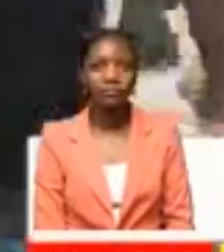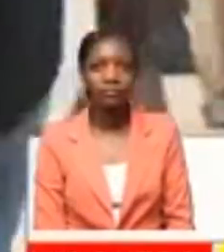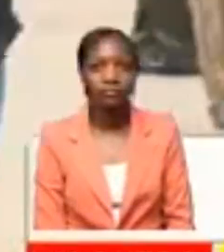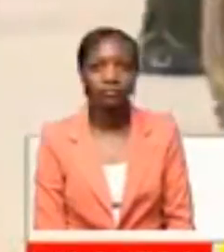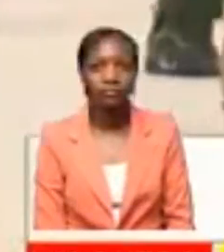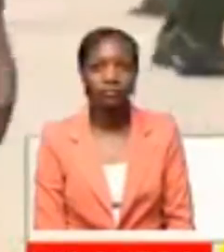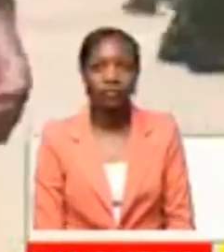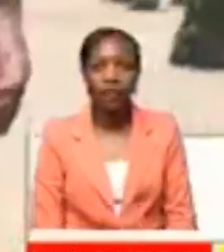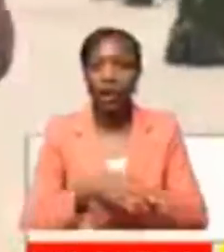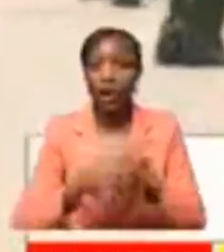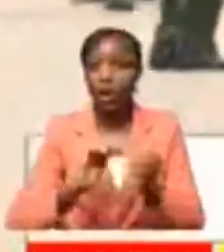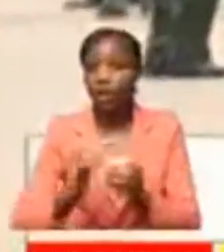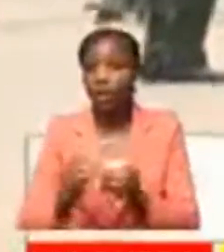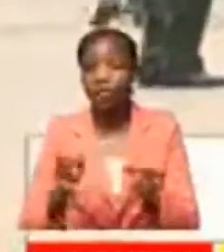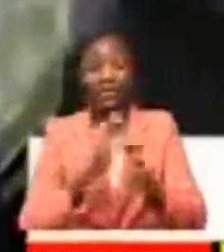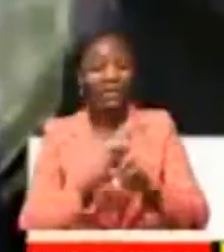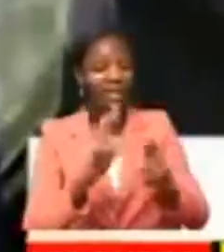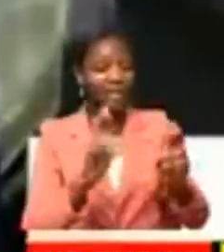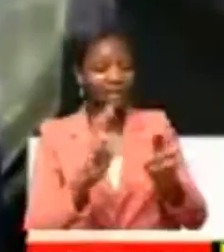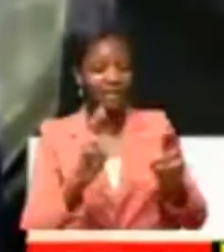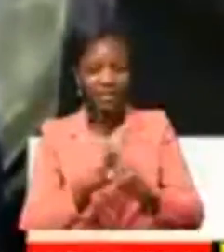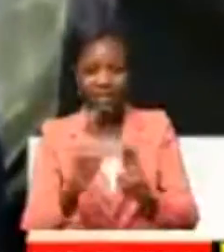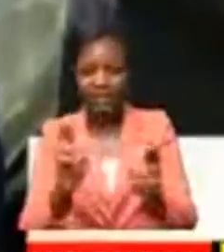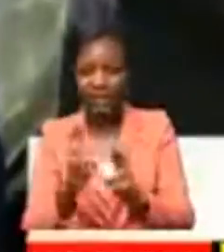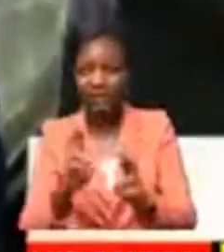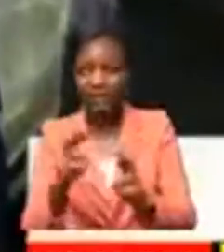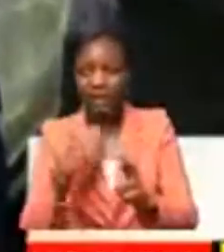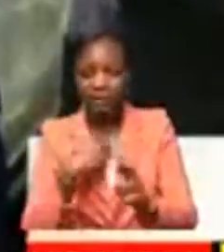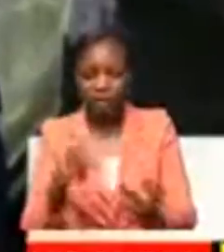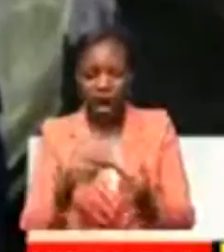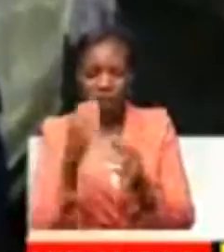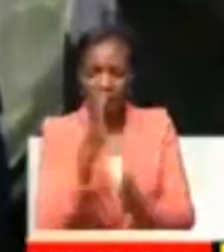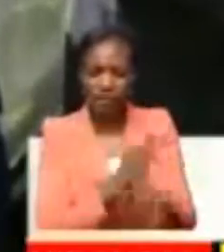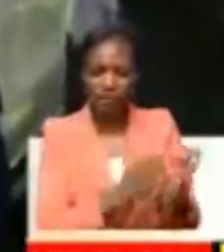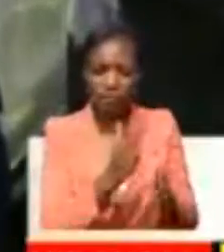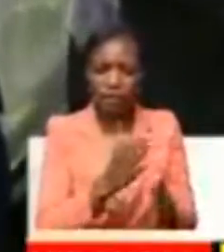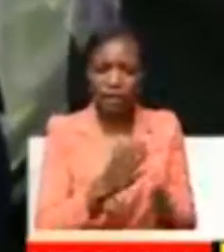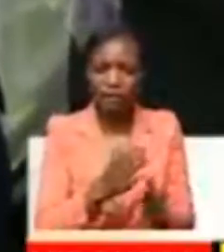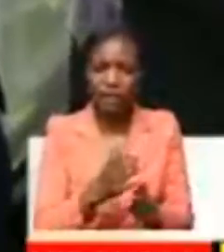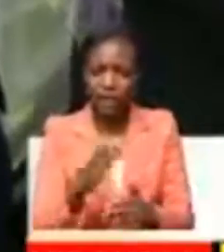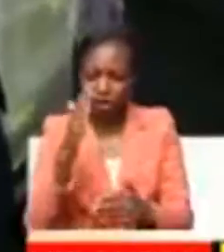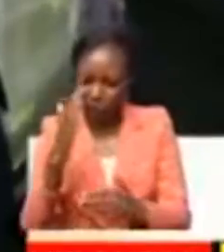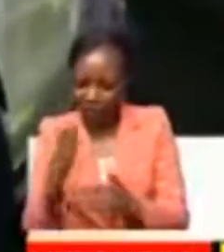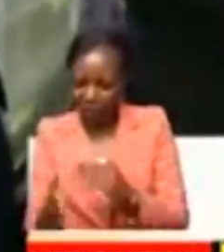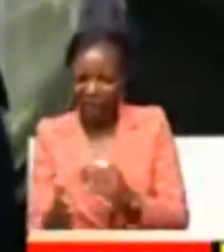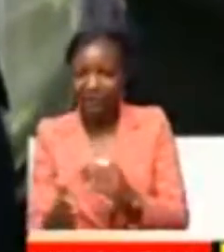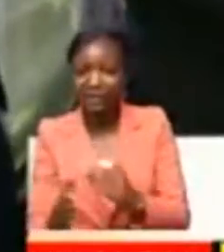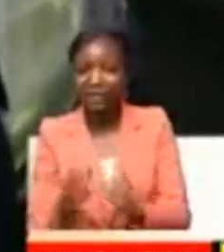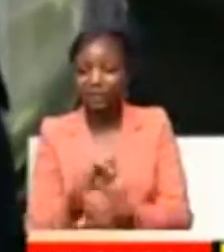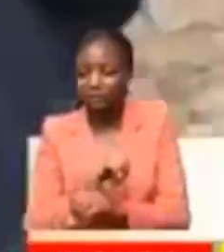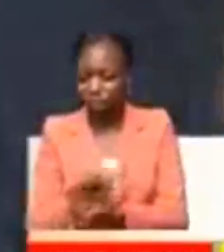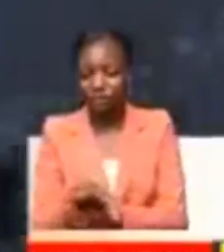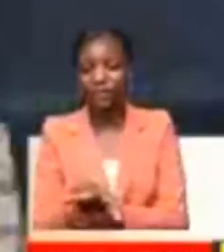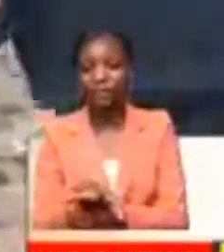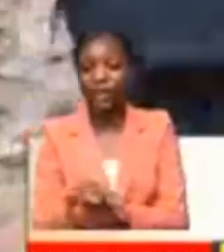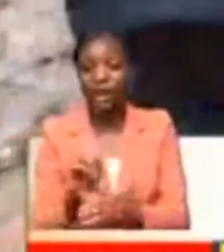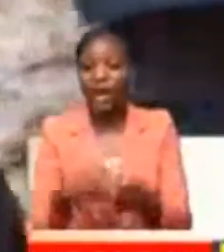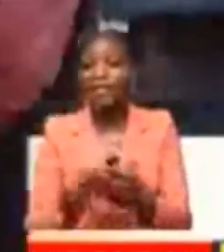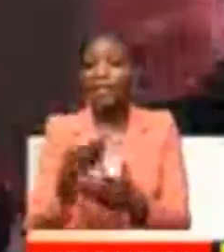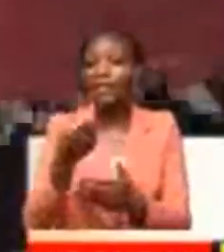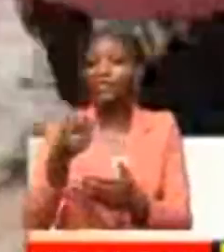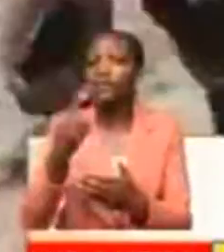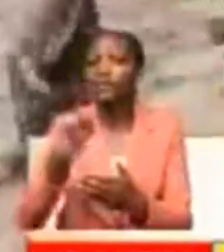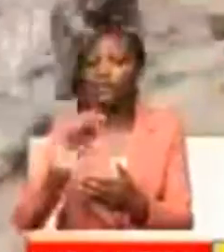Kila kaunti ikiwa mbioni kuweka mikakati ya kibinafsi na inayonuiwa kufanikisha udhibiti wa msambao wa janga la corona, kwenye kaunti ya Trans